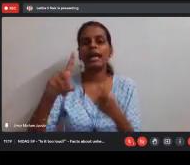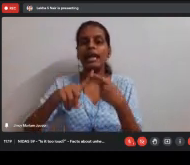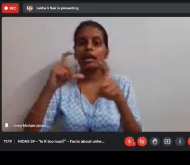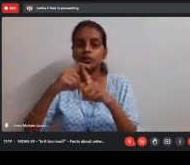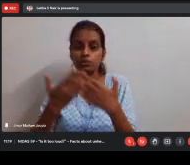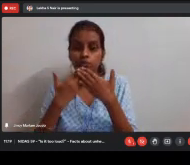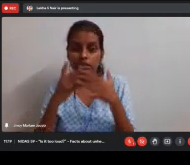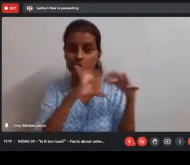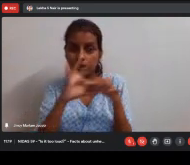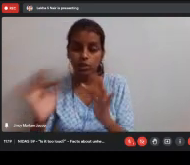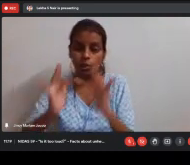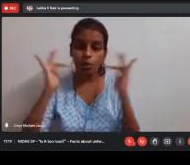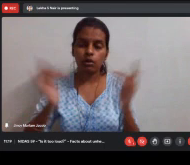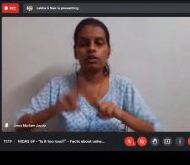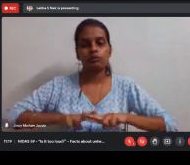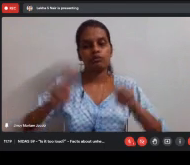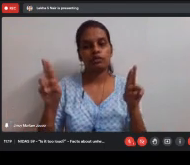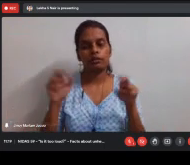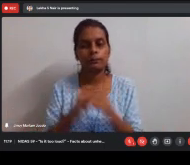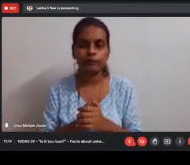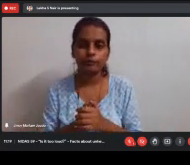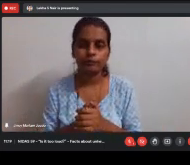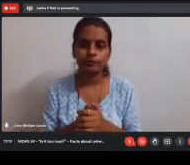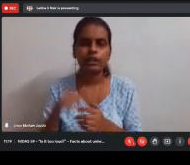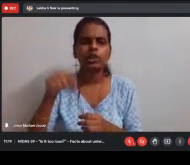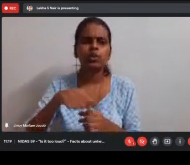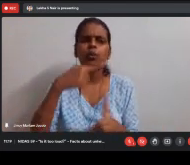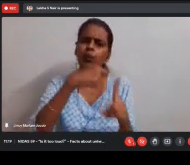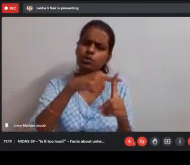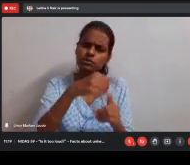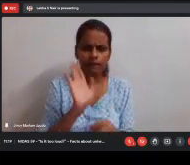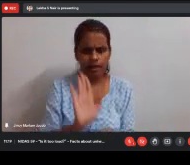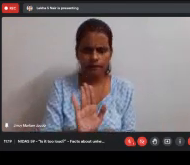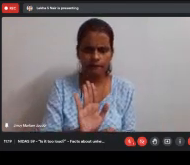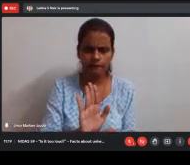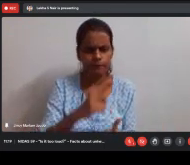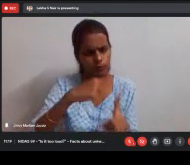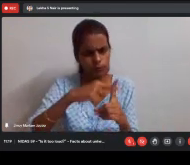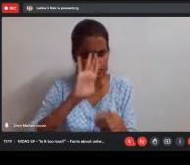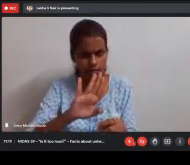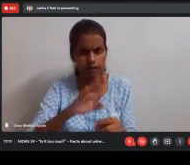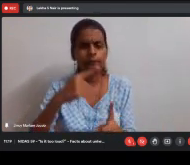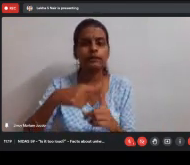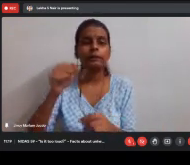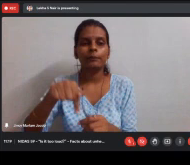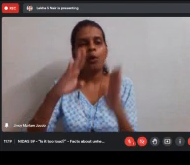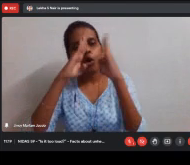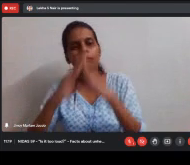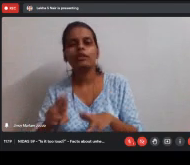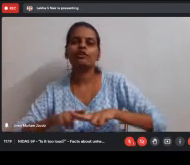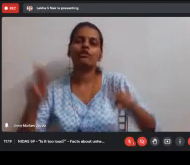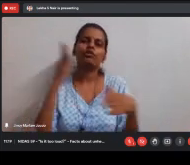മാറ്റിയിട്ടുണ്ട്, ചില ശീലങ്ങൾ പുതിയതായിട്ട് നമ്മൾ പഠിച്ചിട്ടുണ്ട്. സോ ആദ്യം അതിൽ ഒന്നാണ് ഓൺലൈൻ ആയിട്ട് നമ്മൾ ജോലി